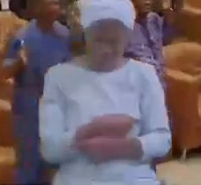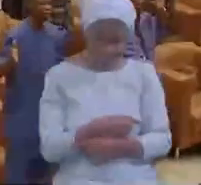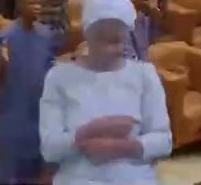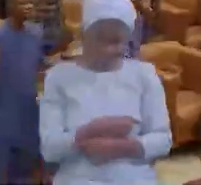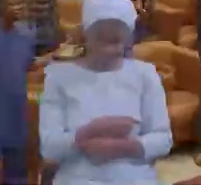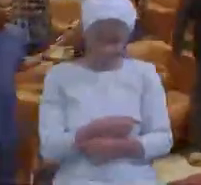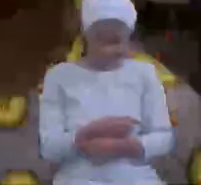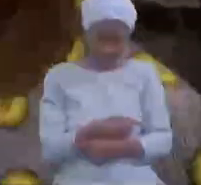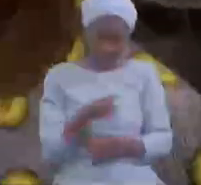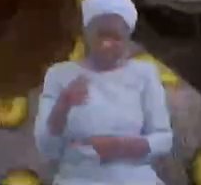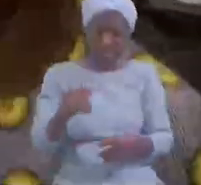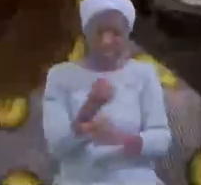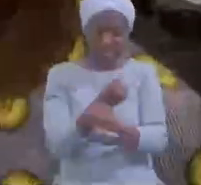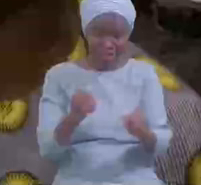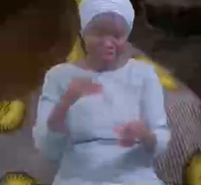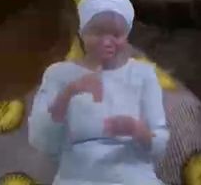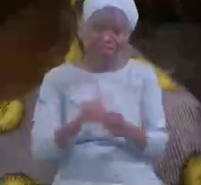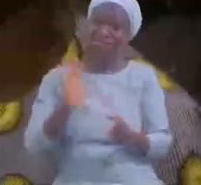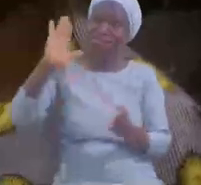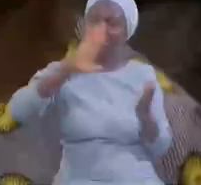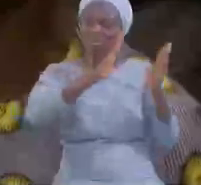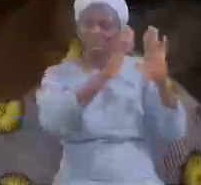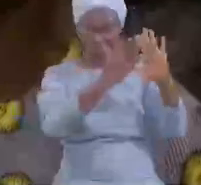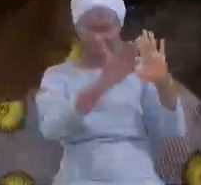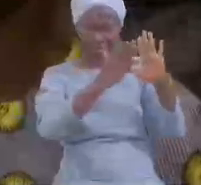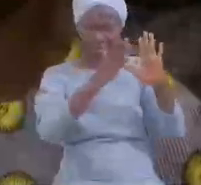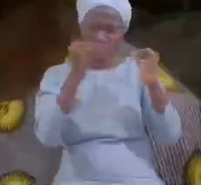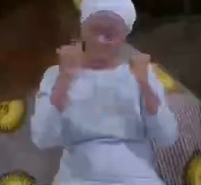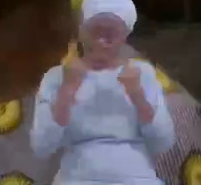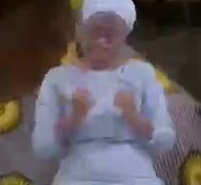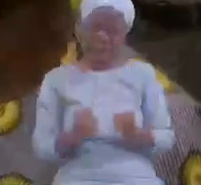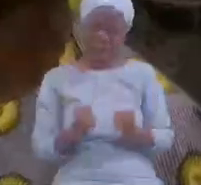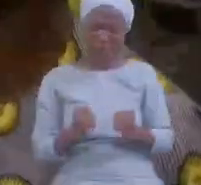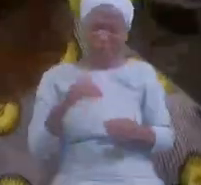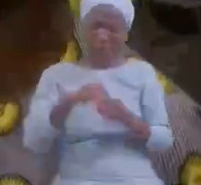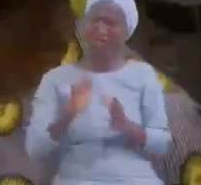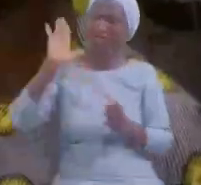Il y a le salut devant lui. Il y a la puissance en sa présence.